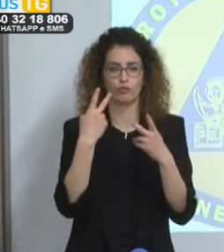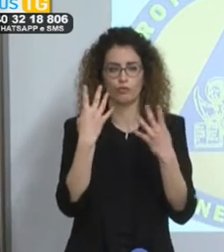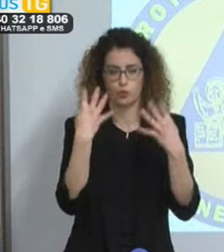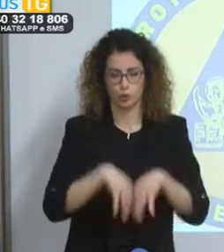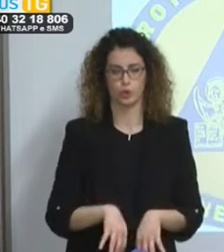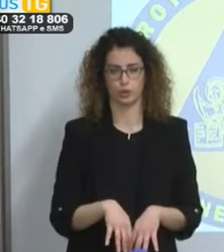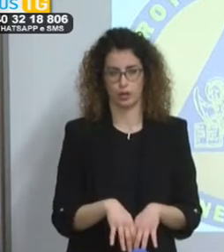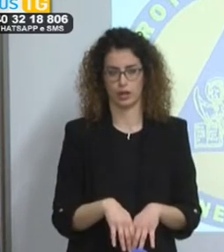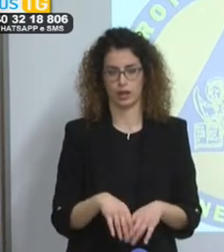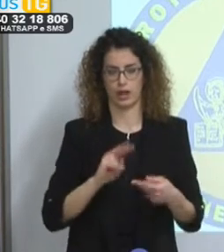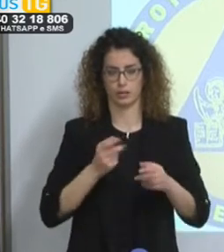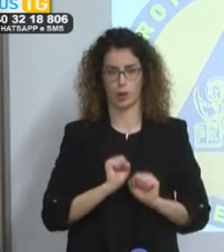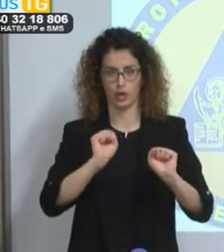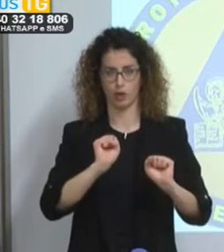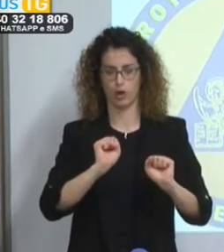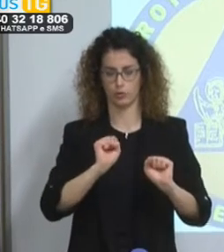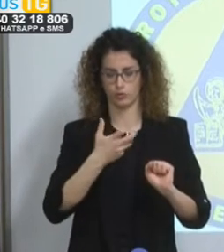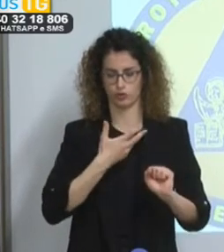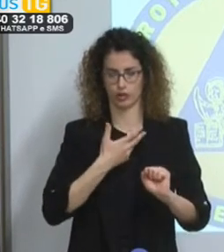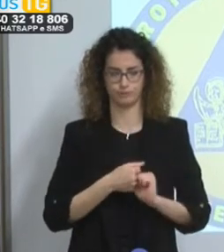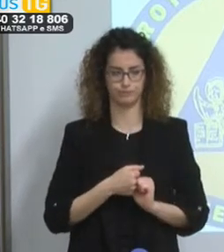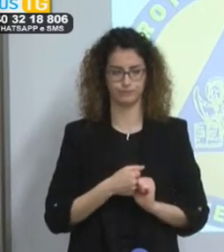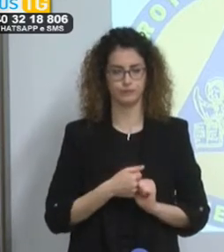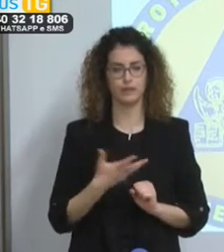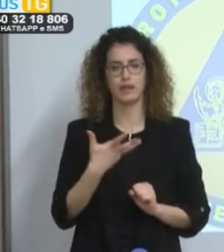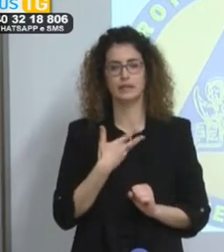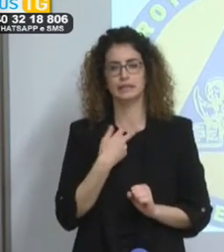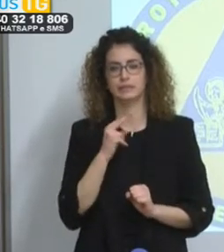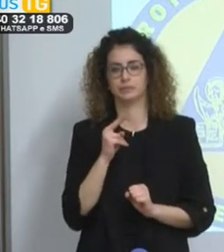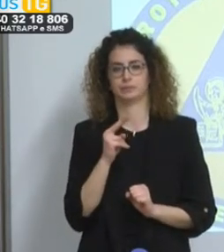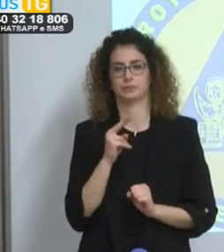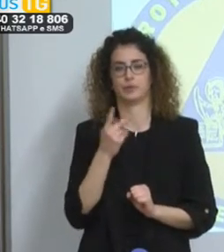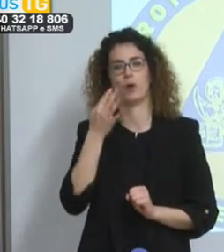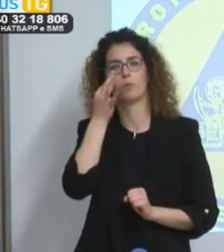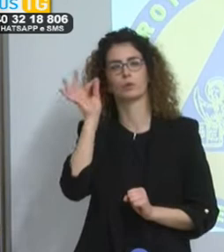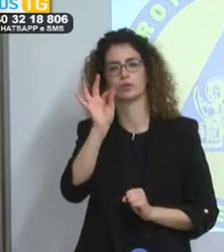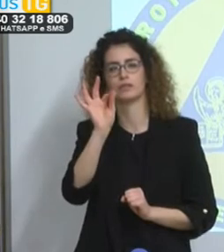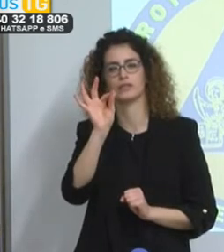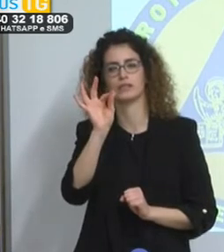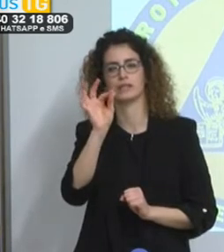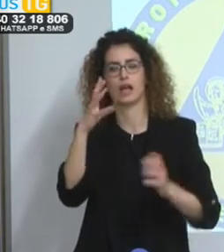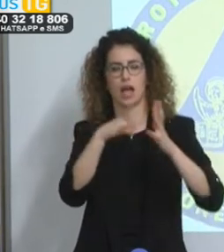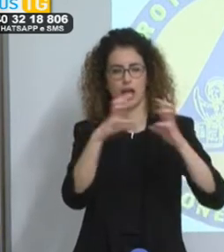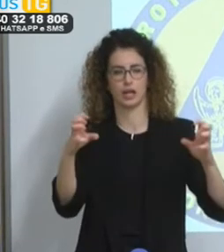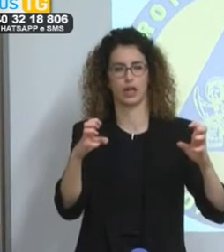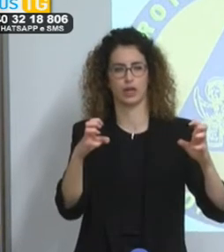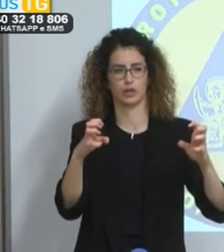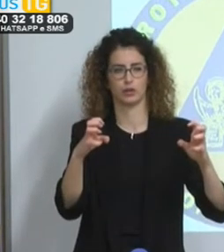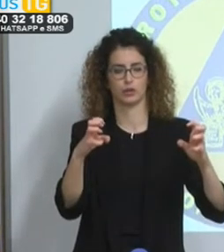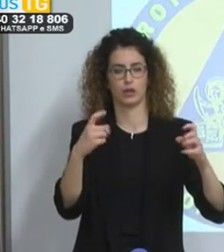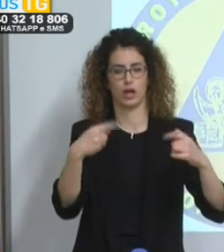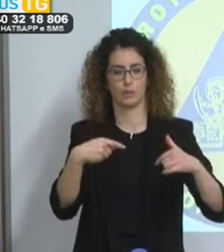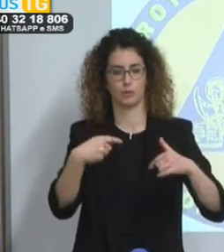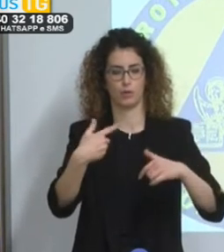risposta anticorpale la dà. Allora, io che la vedo da un punto di vista proprio manageriale, industriale, questa vaccinazione è una